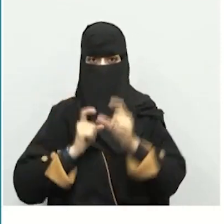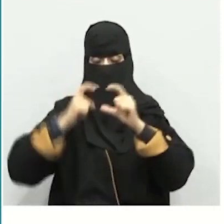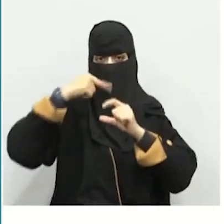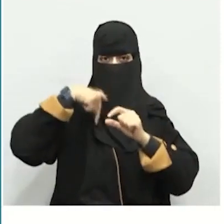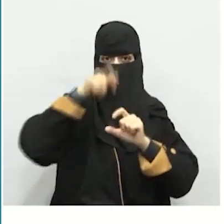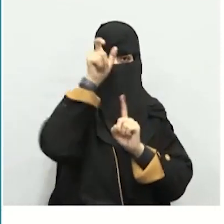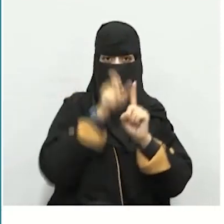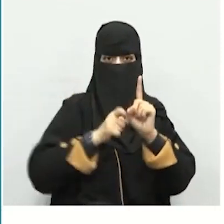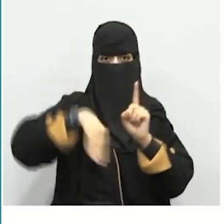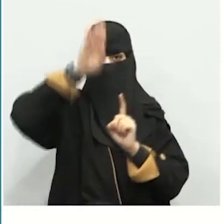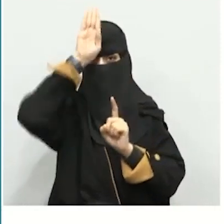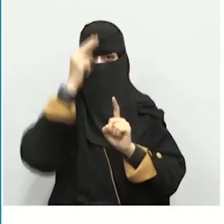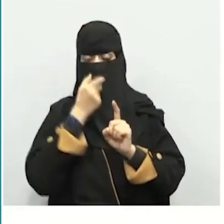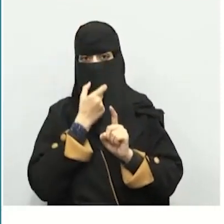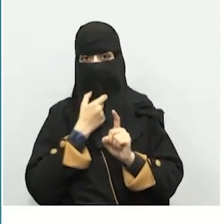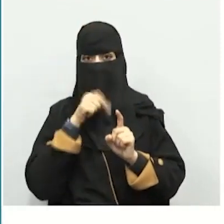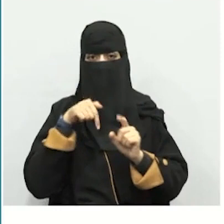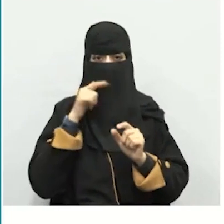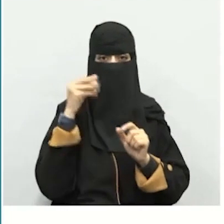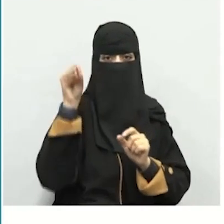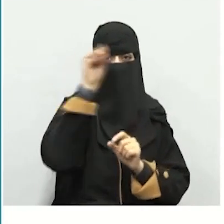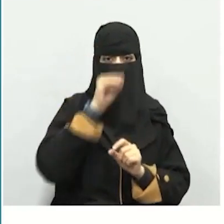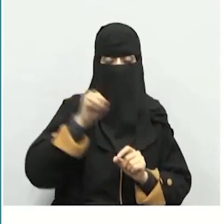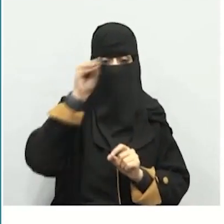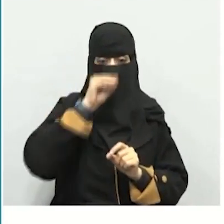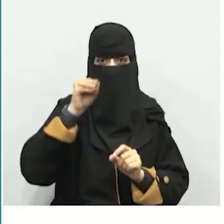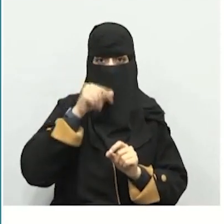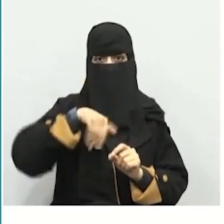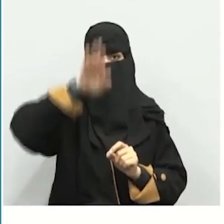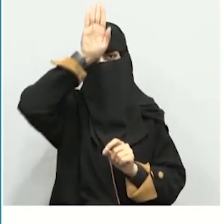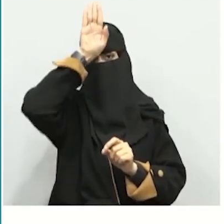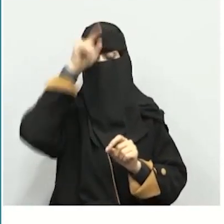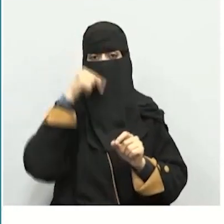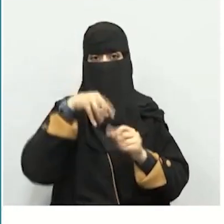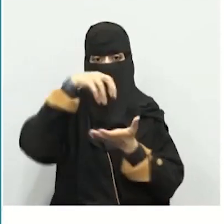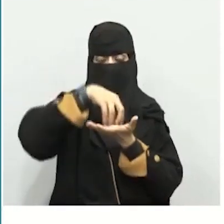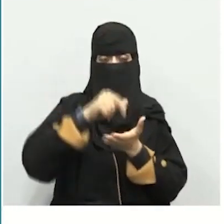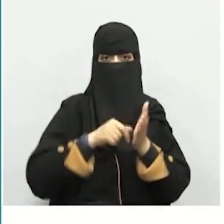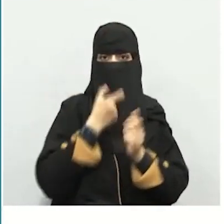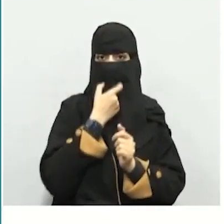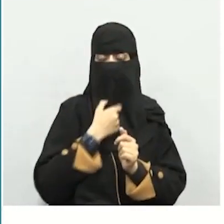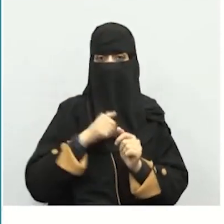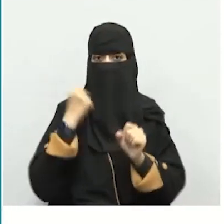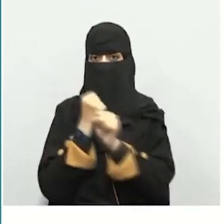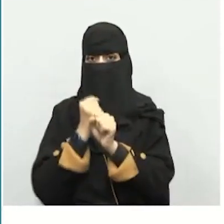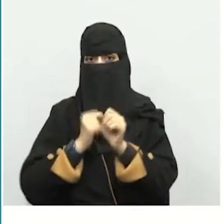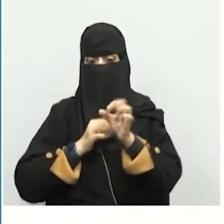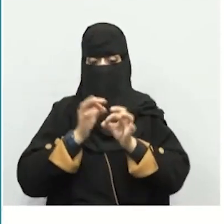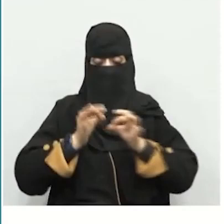العزيز الهيئة الملكية لمدينة الرياض، التي عملت للتطوير والتخطيط تحت